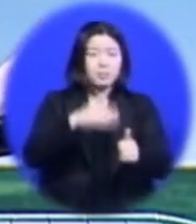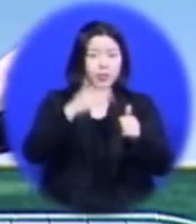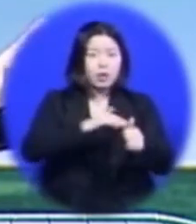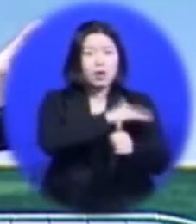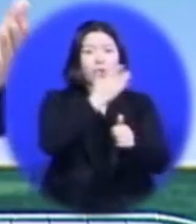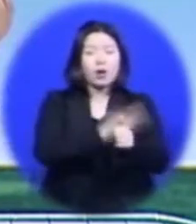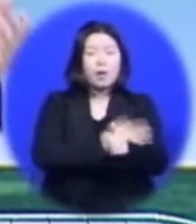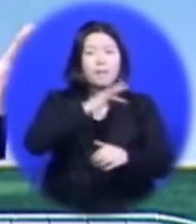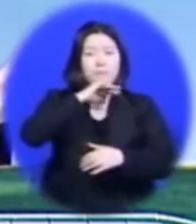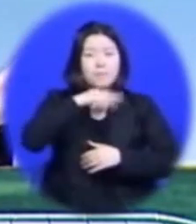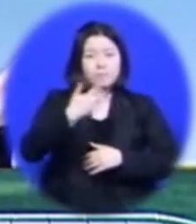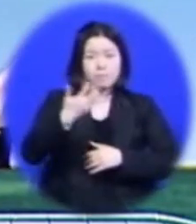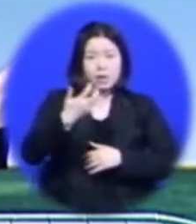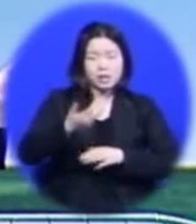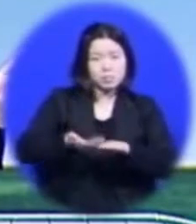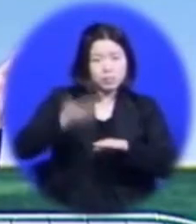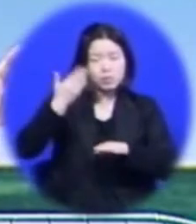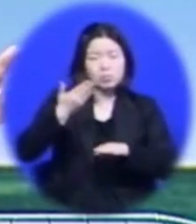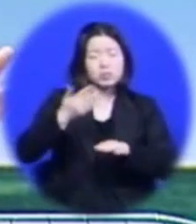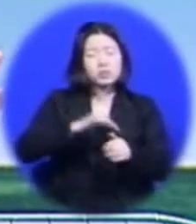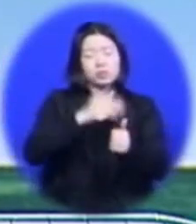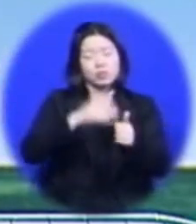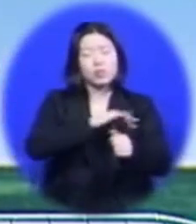되신 넘으신 권사님이세요.